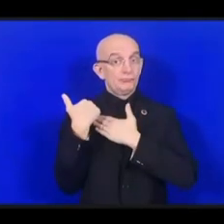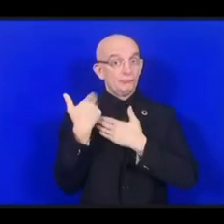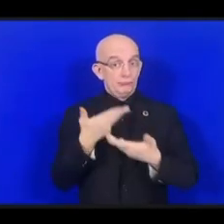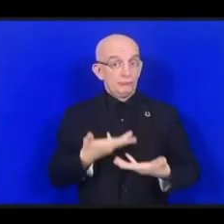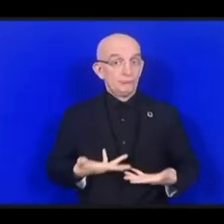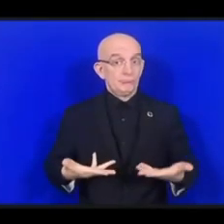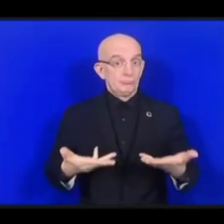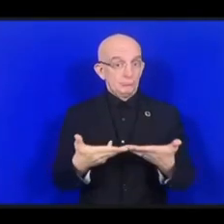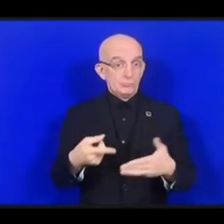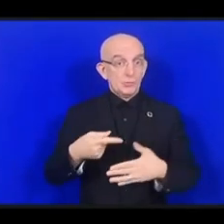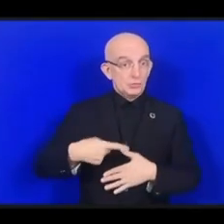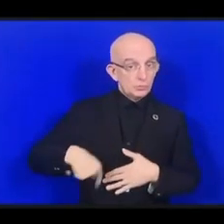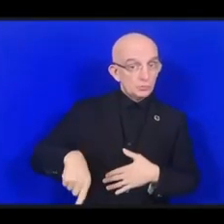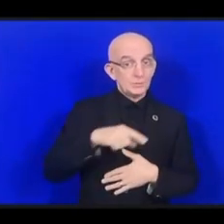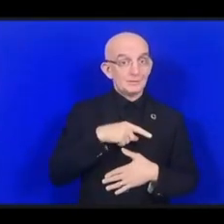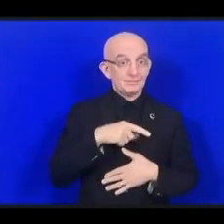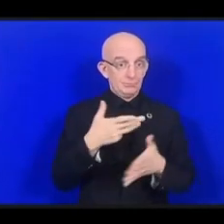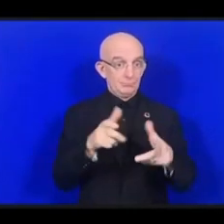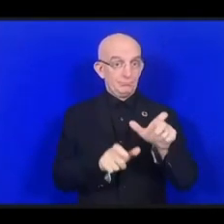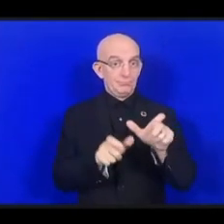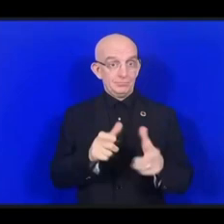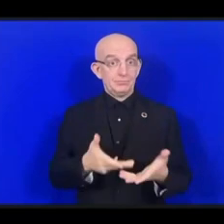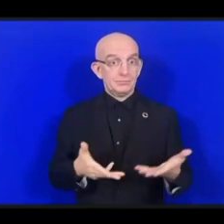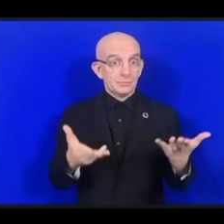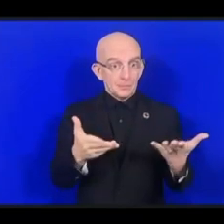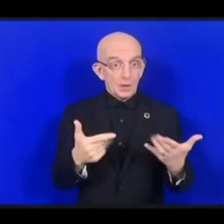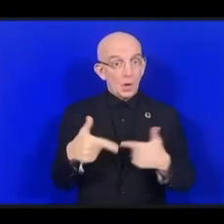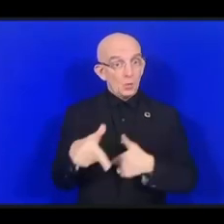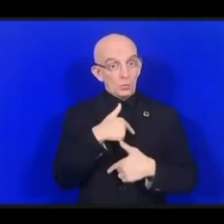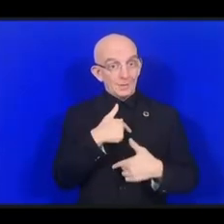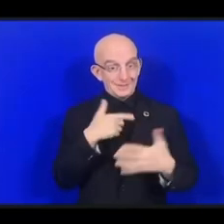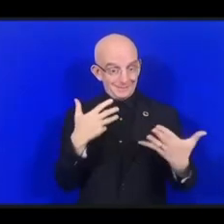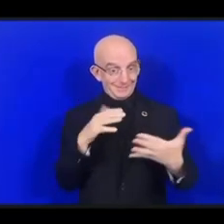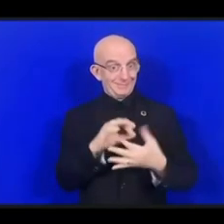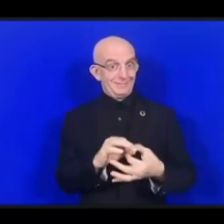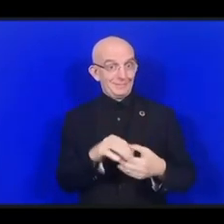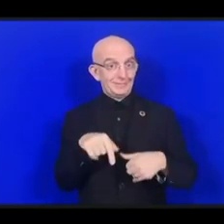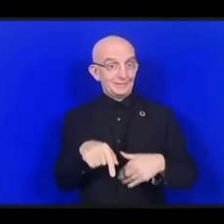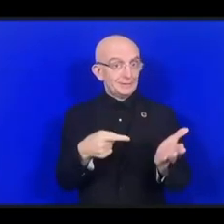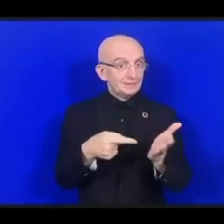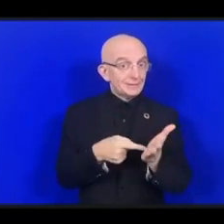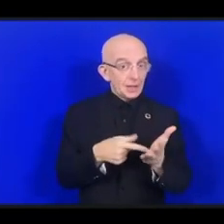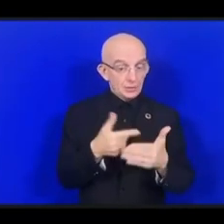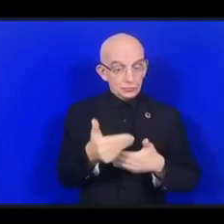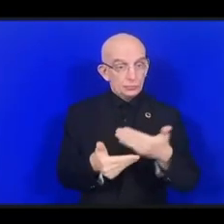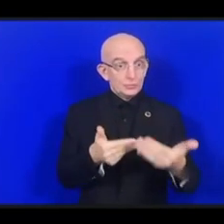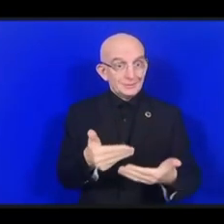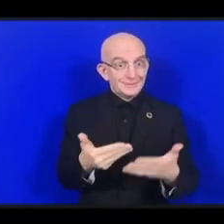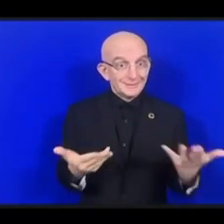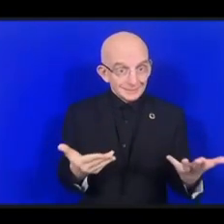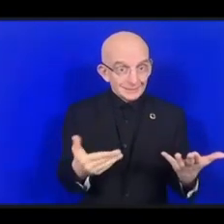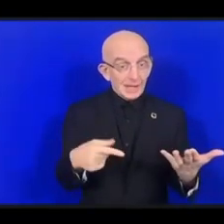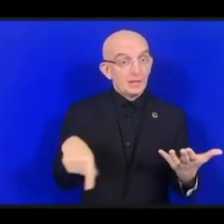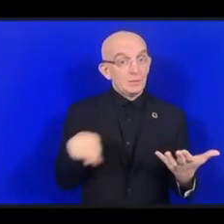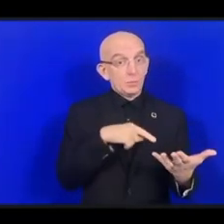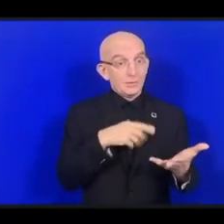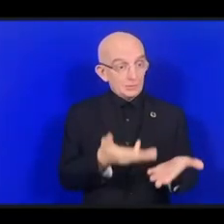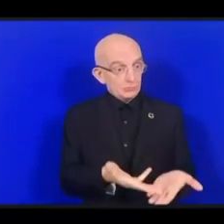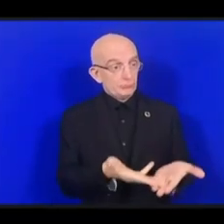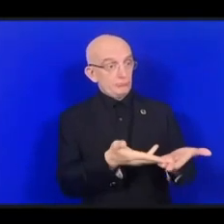donner à tous les moyens d'agir notre priorité doit être de réduire la fracture numérique et d'établir des